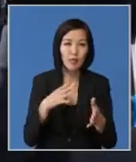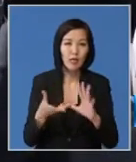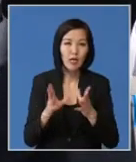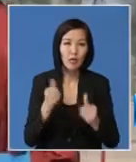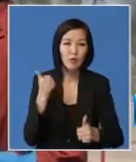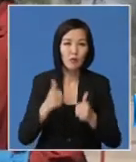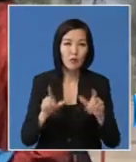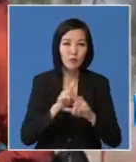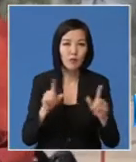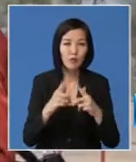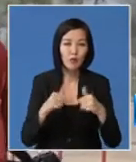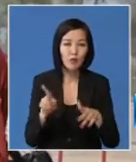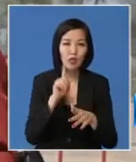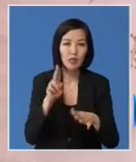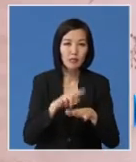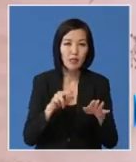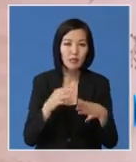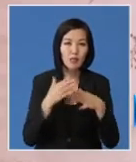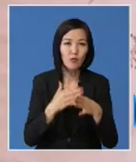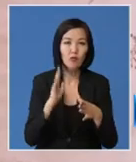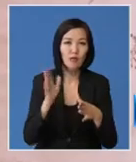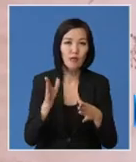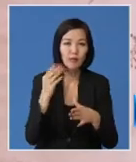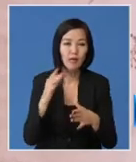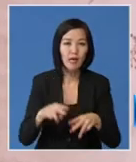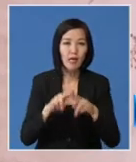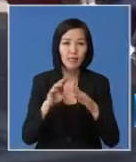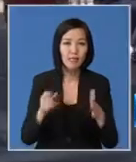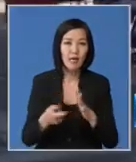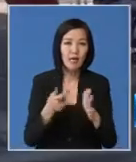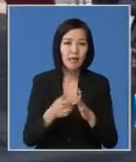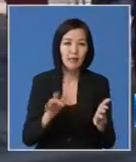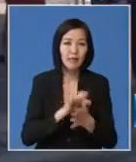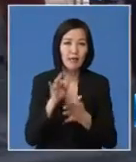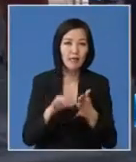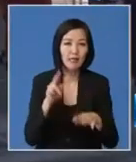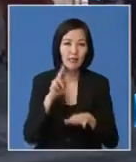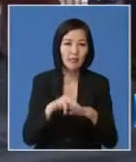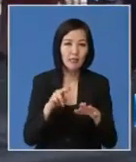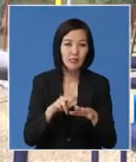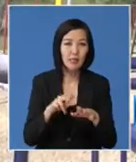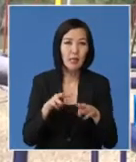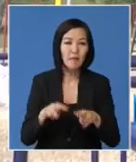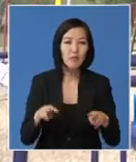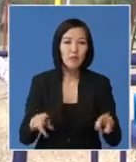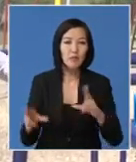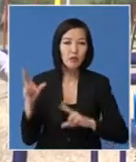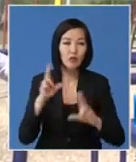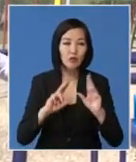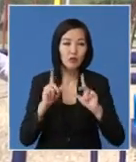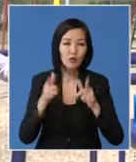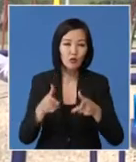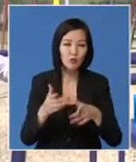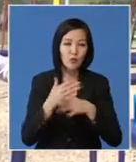конкурс мектептерде құрылған жас полиция көмекшілерінің келешекте Алматы, Астана және Қарағанды қалаларындағы ішкі істер министрлігінің